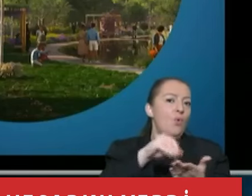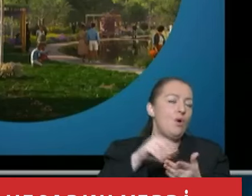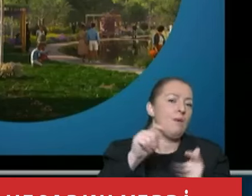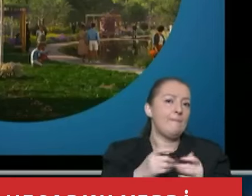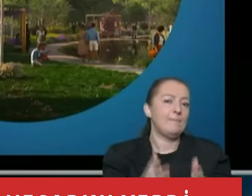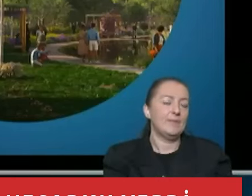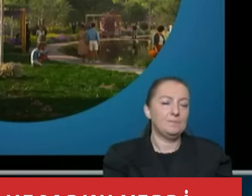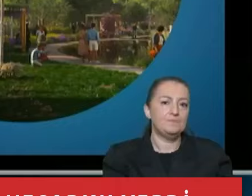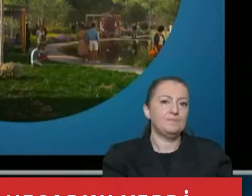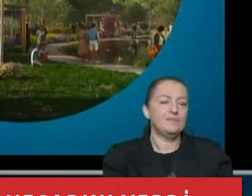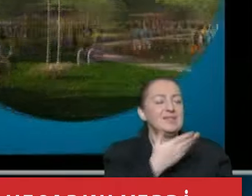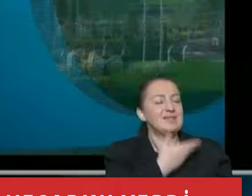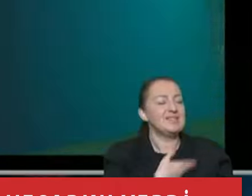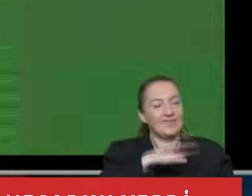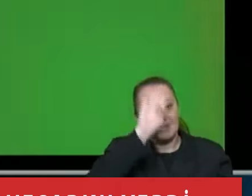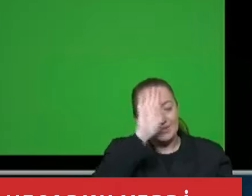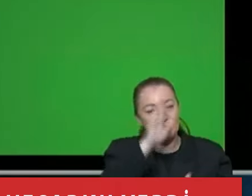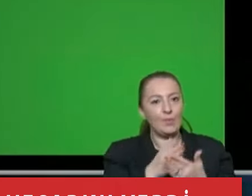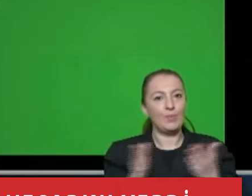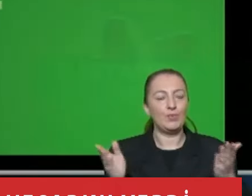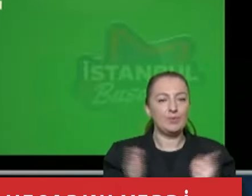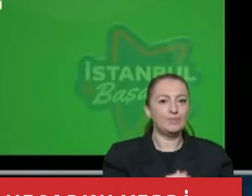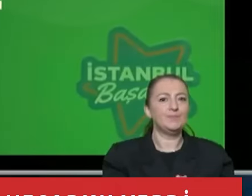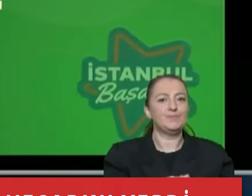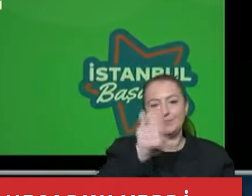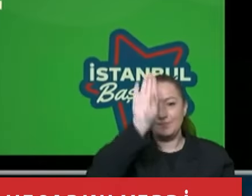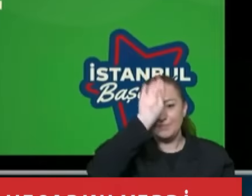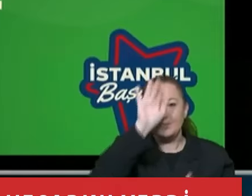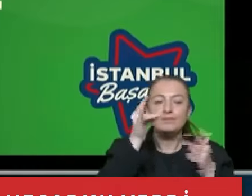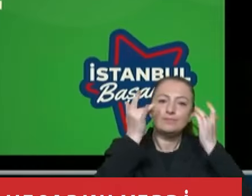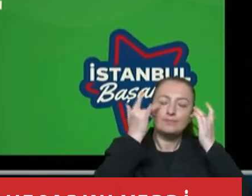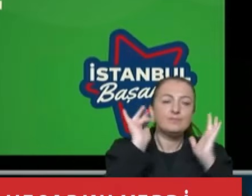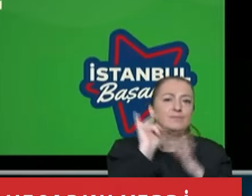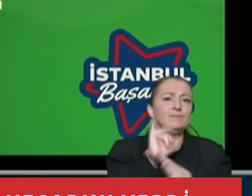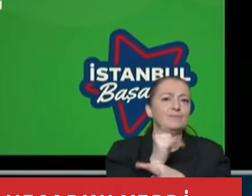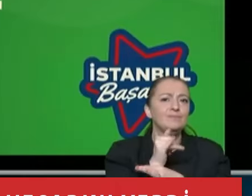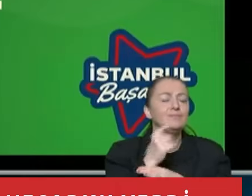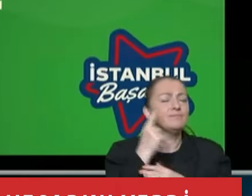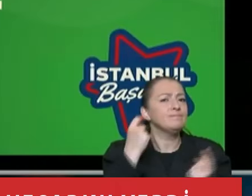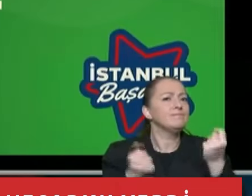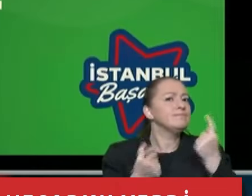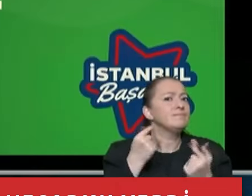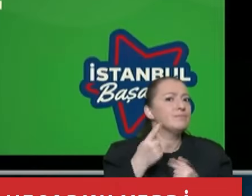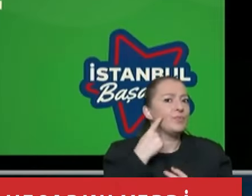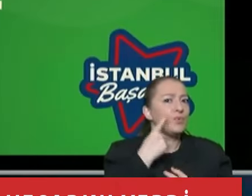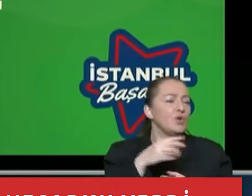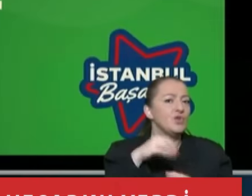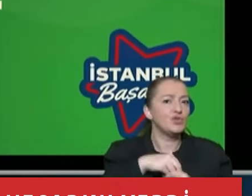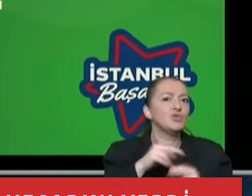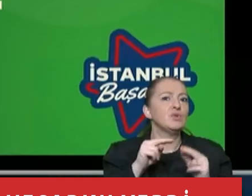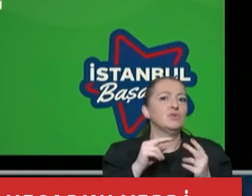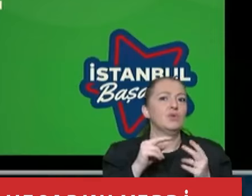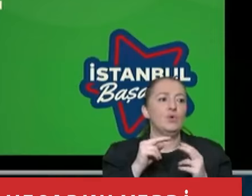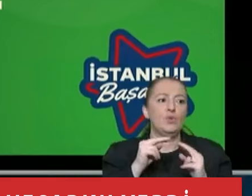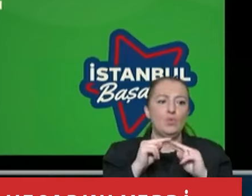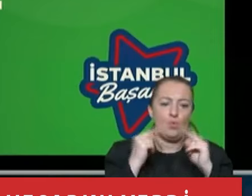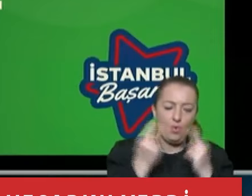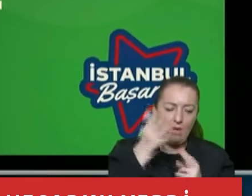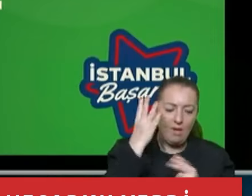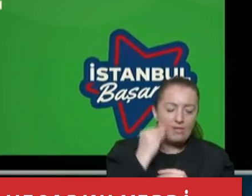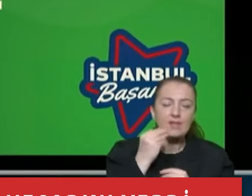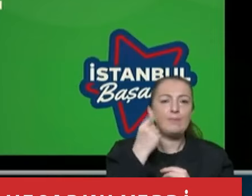gerçekleşmiştir sevgili istanbullular İstanbul Kültür Sanat ve yaratıcı sektörler için küresel anlamda